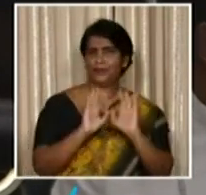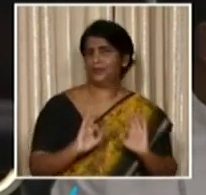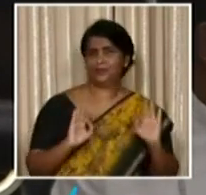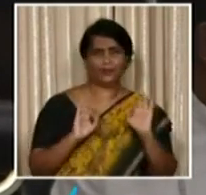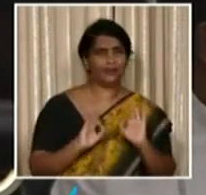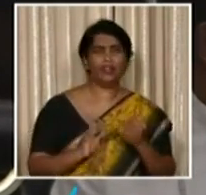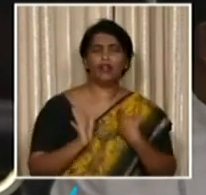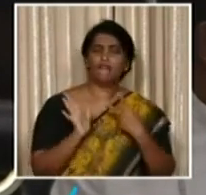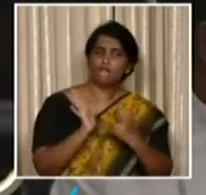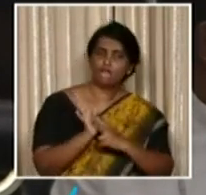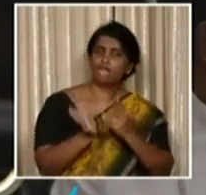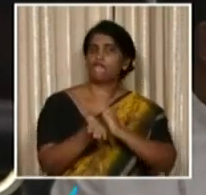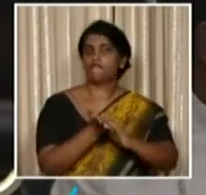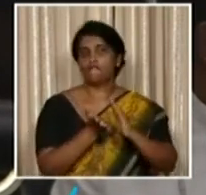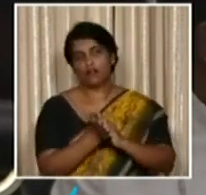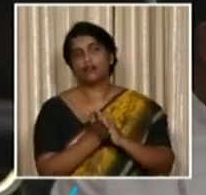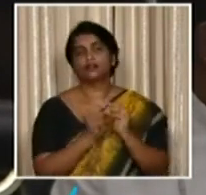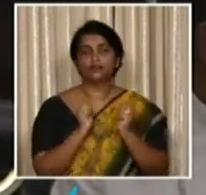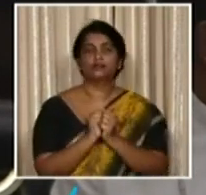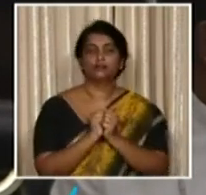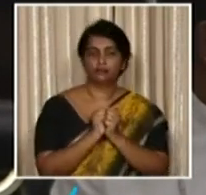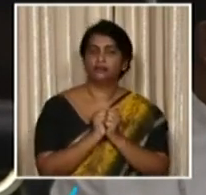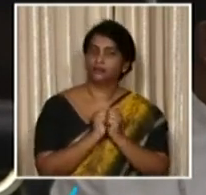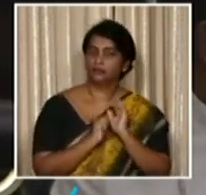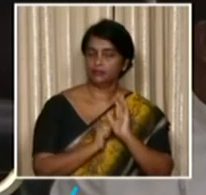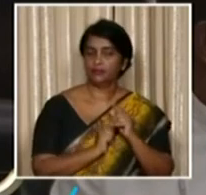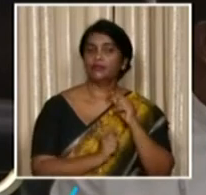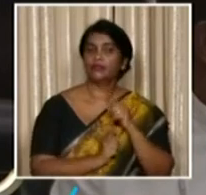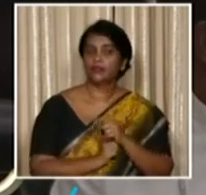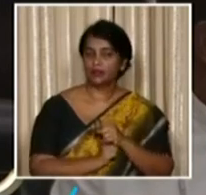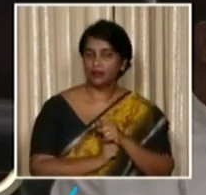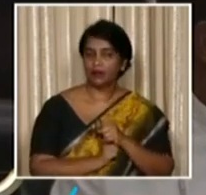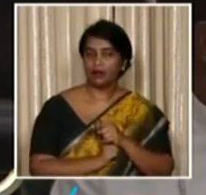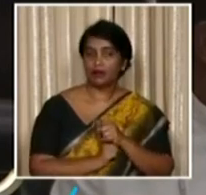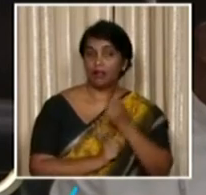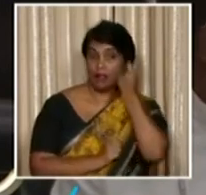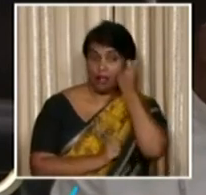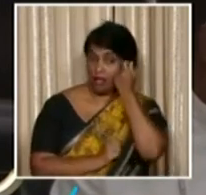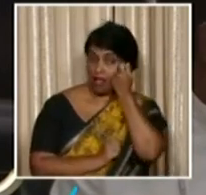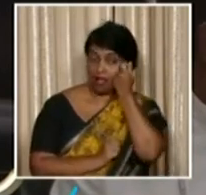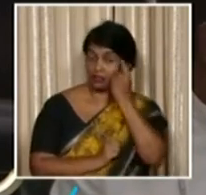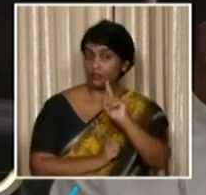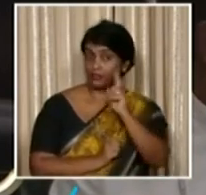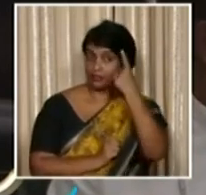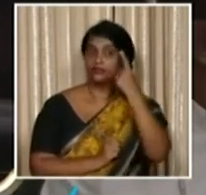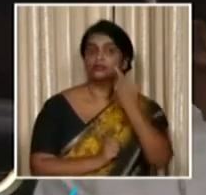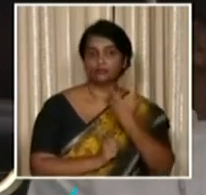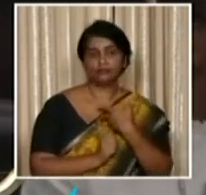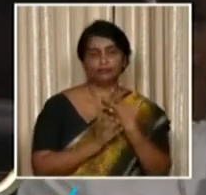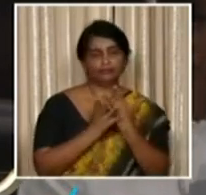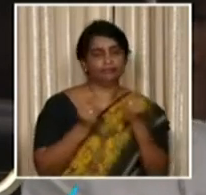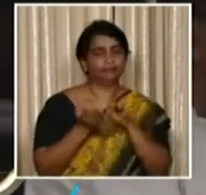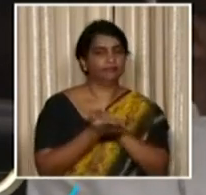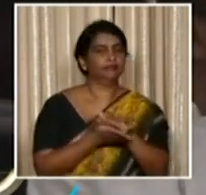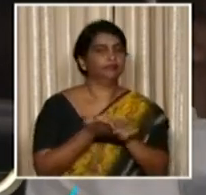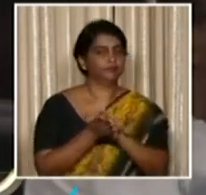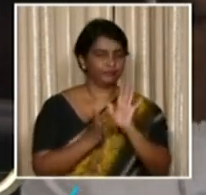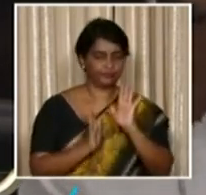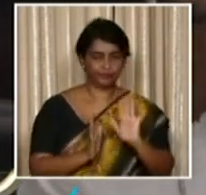මේක ස්වේච්ඡාවෙන් කරන දෙයක්. හරි, ඉතින් ඒ මේ දුර්මතය මට ඉස්සෙල්ලම මේ නිවැරදි කරන්න